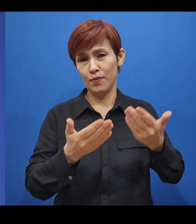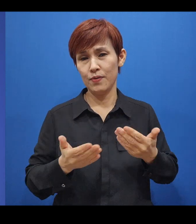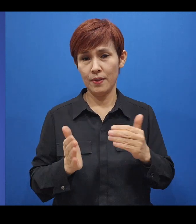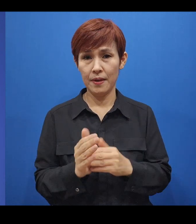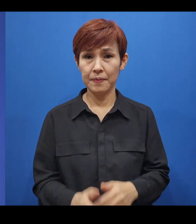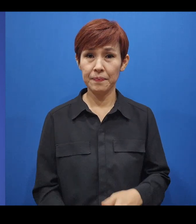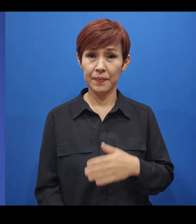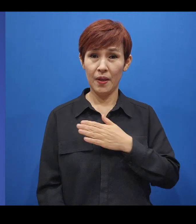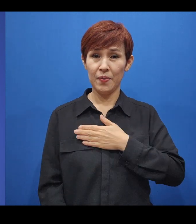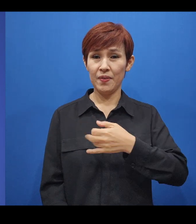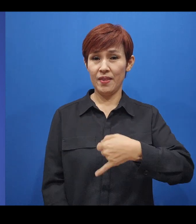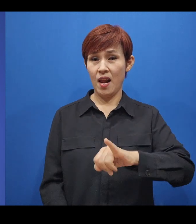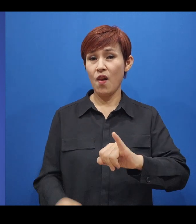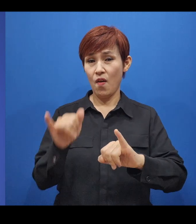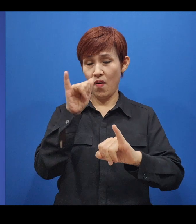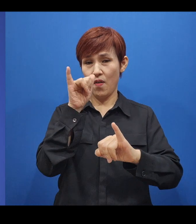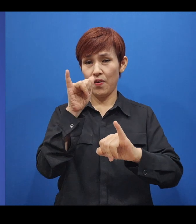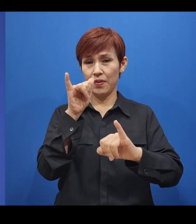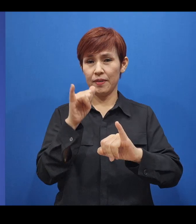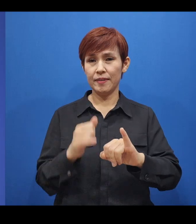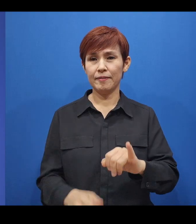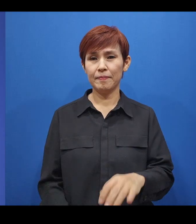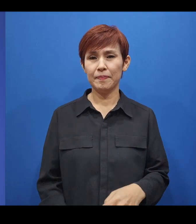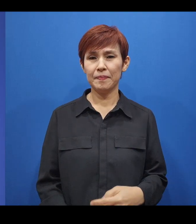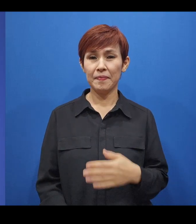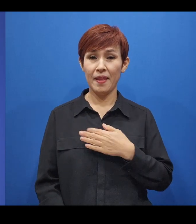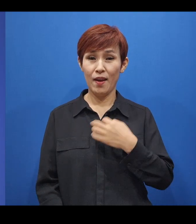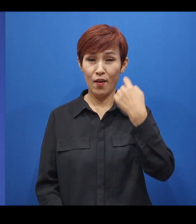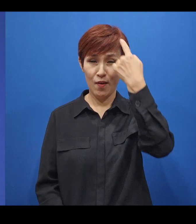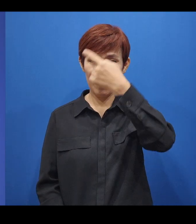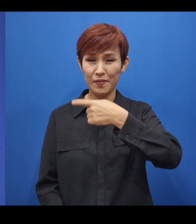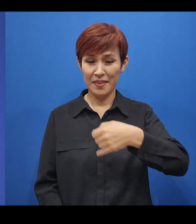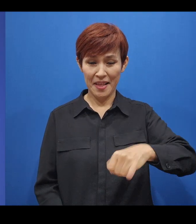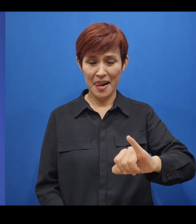저에게도 딸들이 있는데 참 많이 닮았어요.